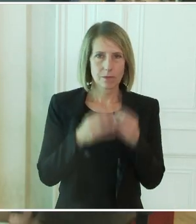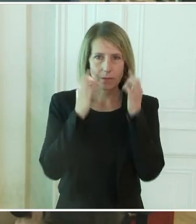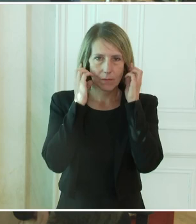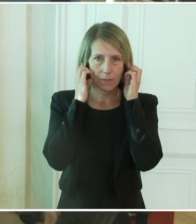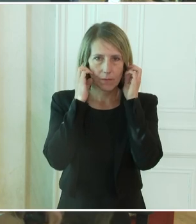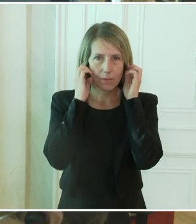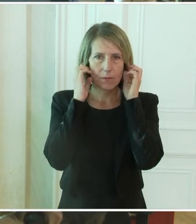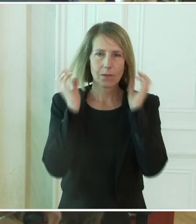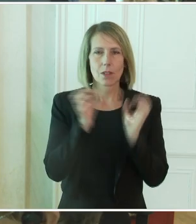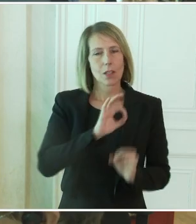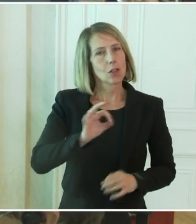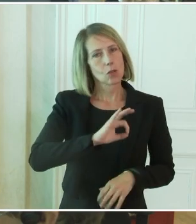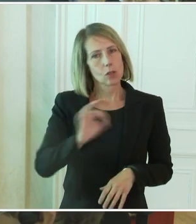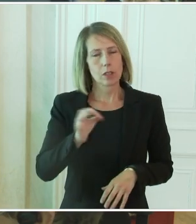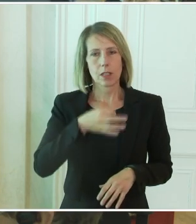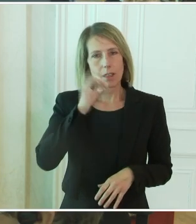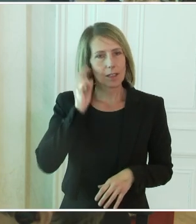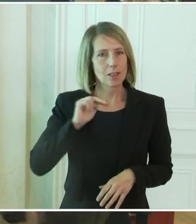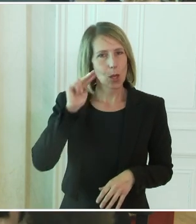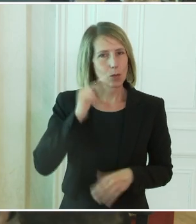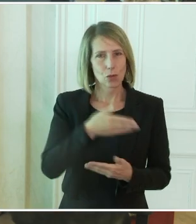Guten Tag, liebe Damen und Herren.